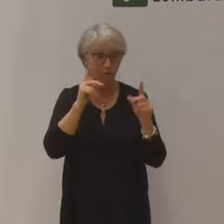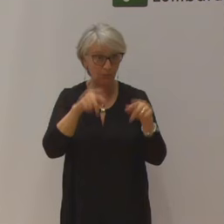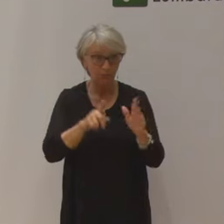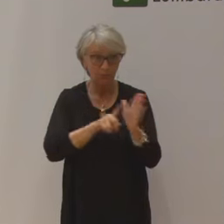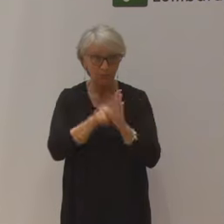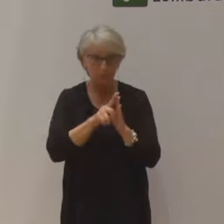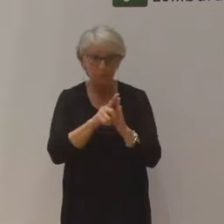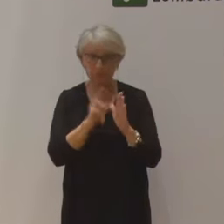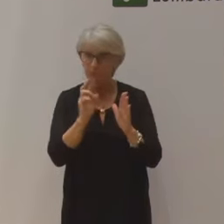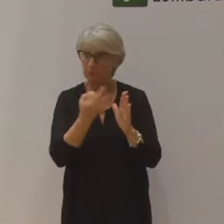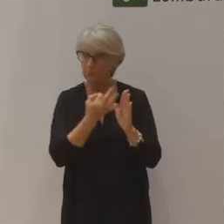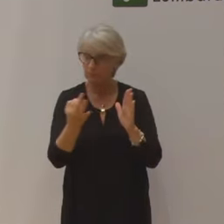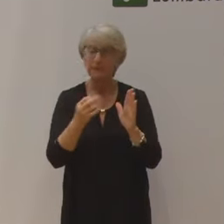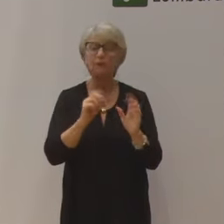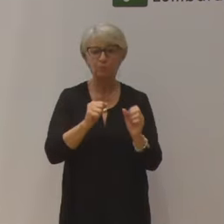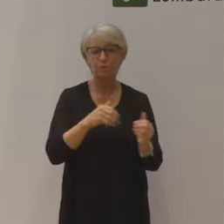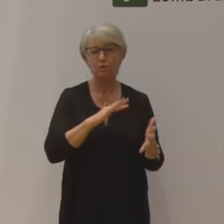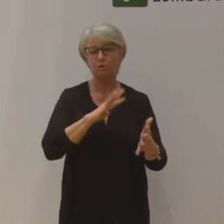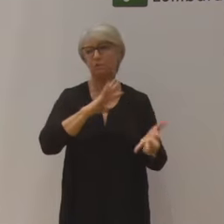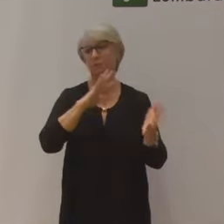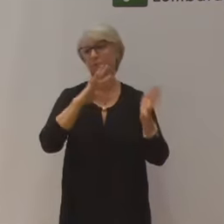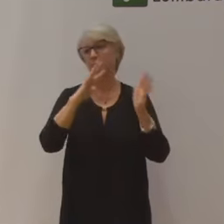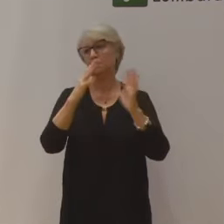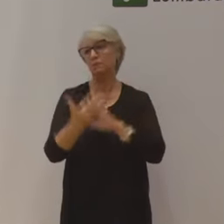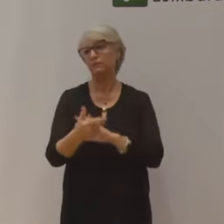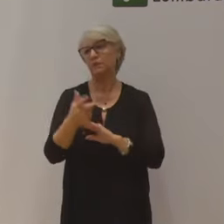risultati sperati, più su vasta scala,